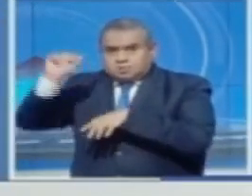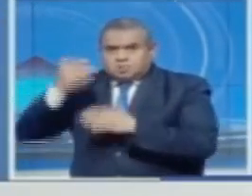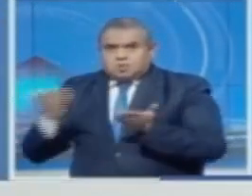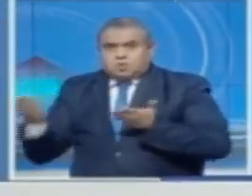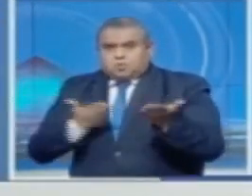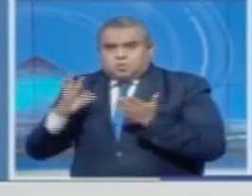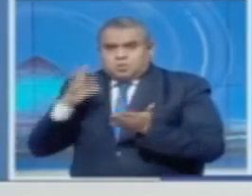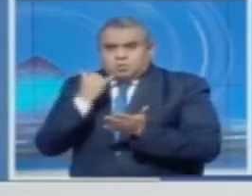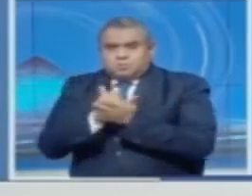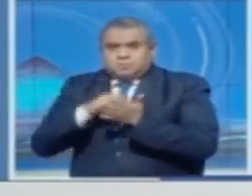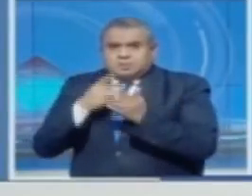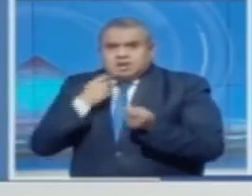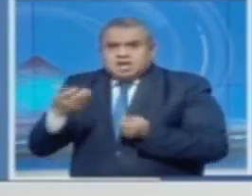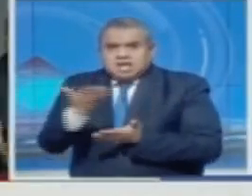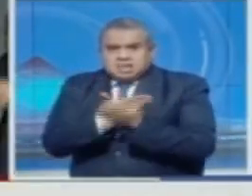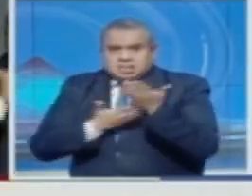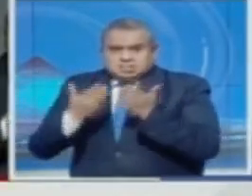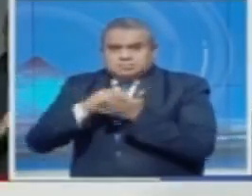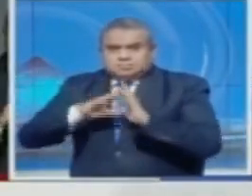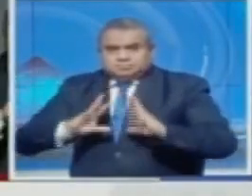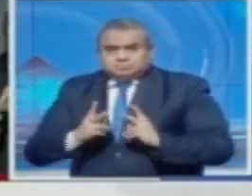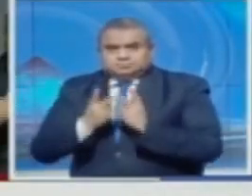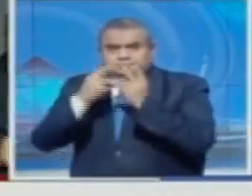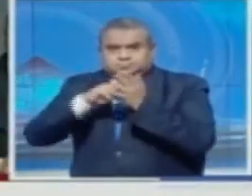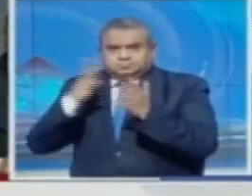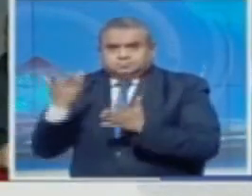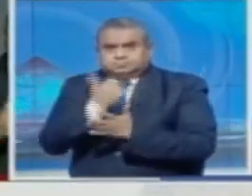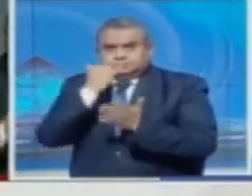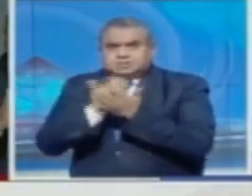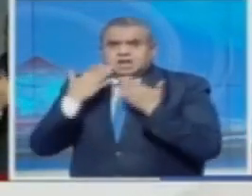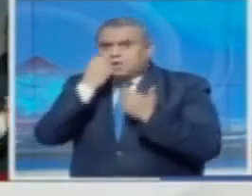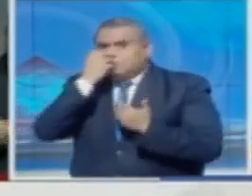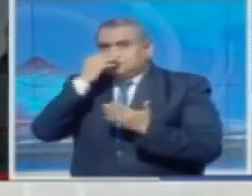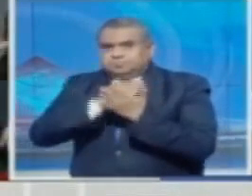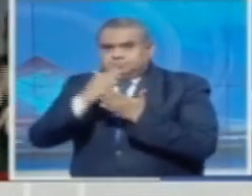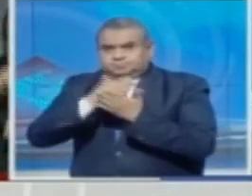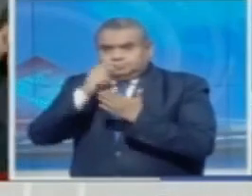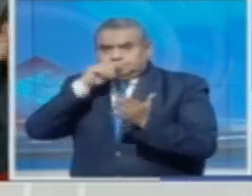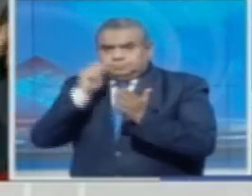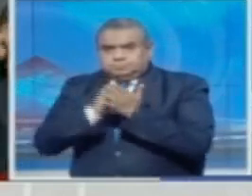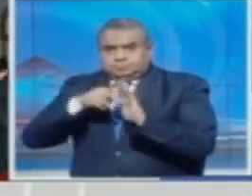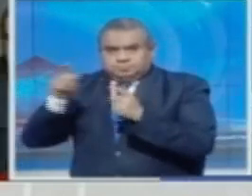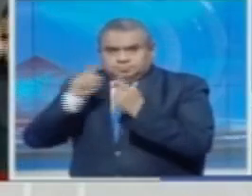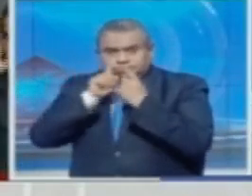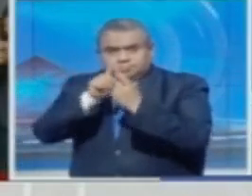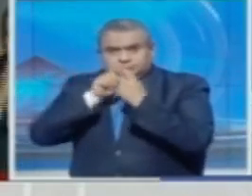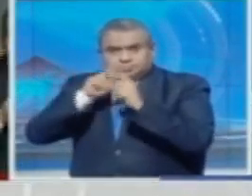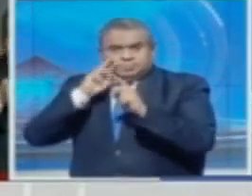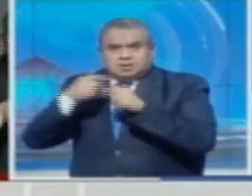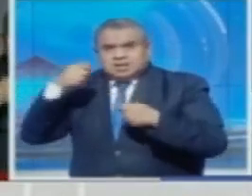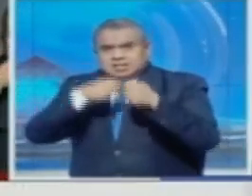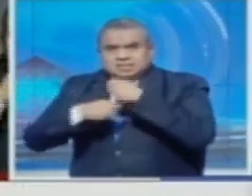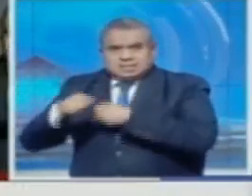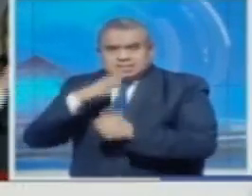لجذب استثمارات من أجل التنمية في إطار مواجهة تغير المناخ، مؤكدة أن هناك تحديات أمام